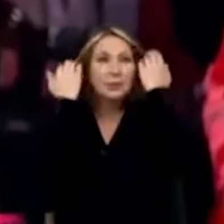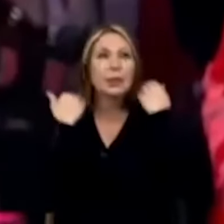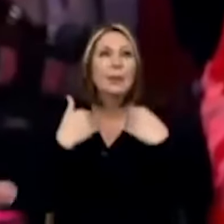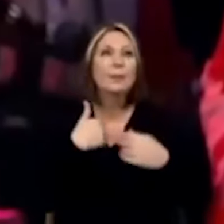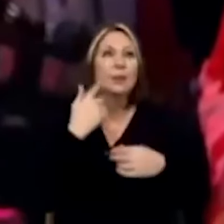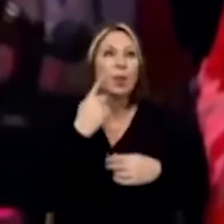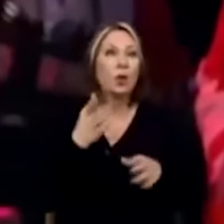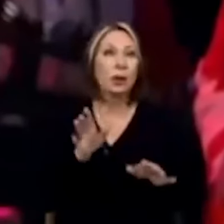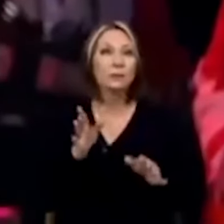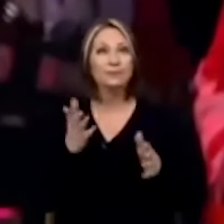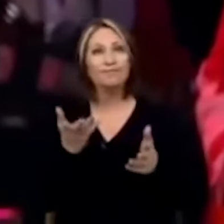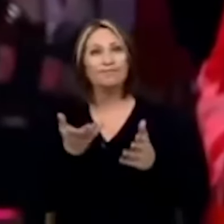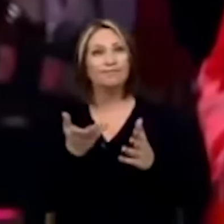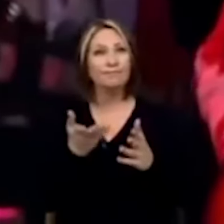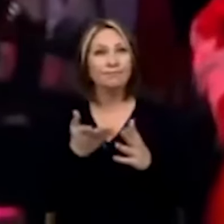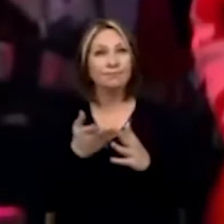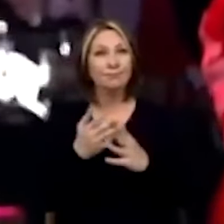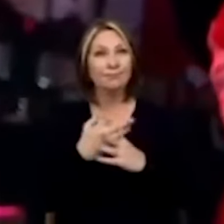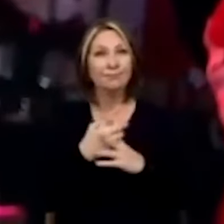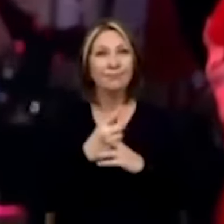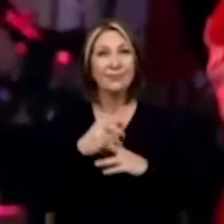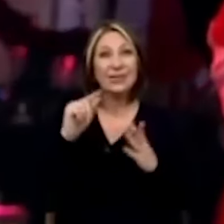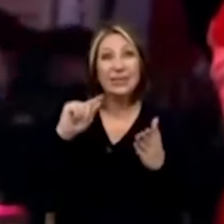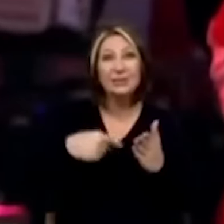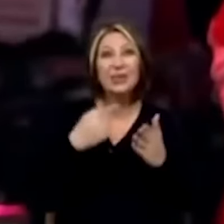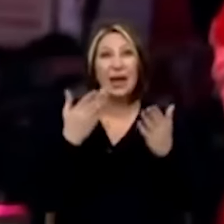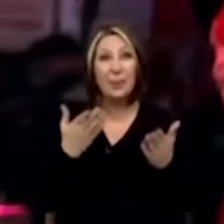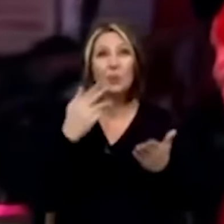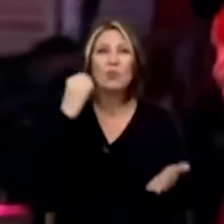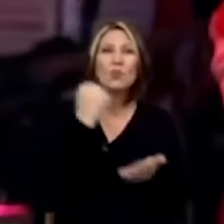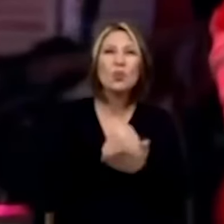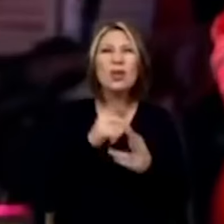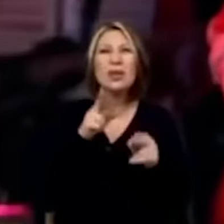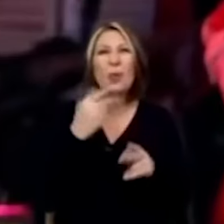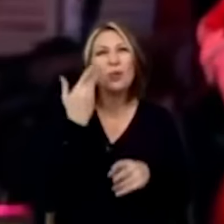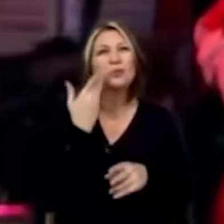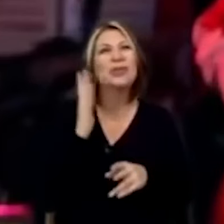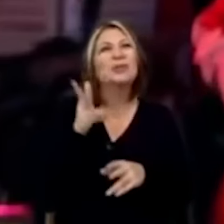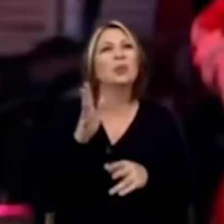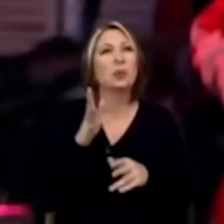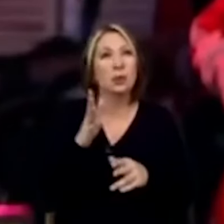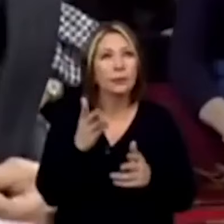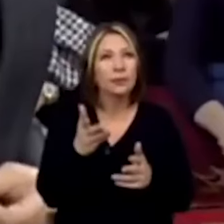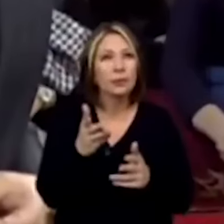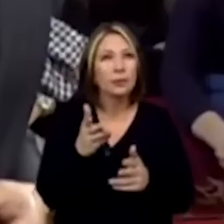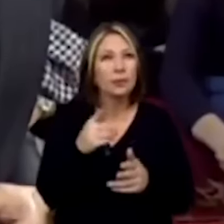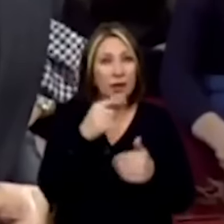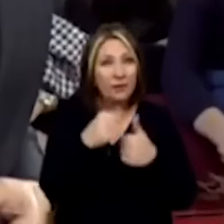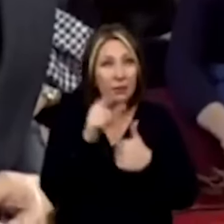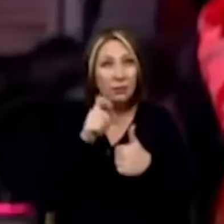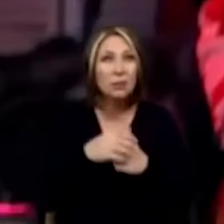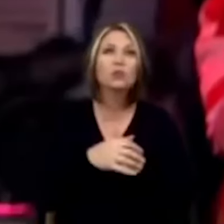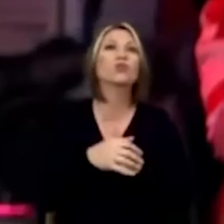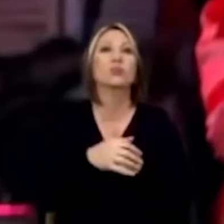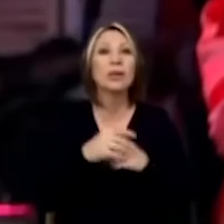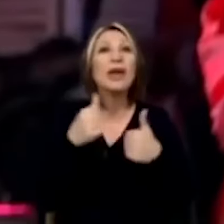göre öyle ama biraz böyle söyle yani imza atmak biraz mühür gibi bir şey ya o hoşuma gitmiyor. Mühür mü? Evet. Sen hiç evlendin mi?